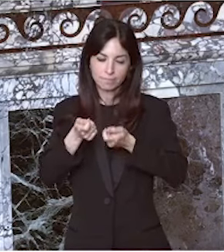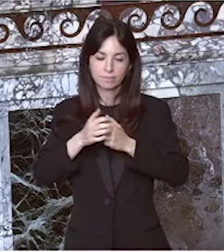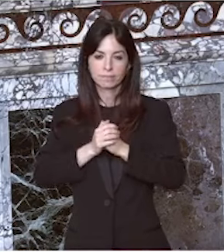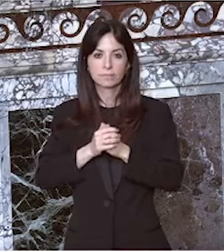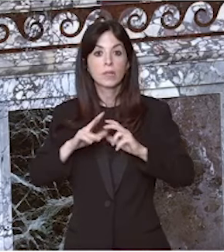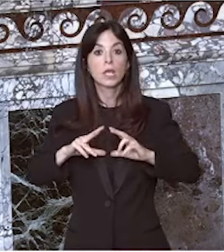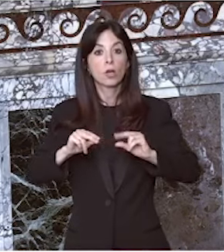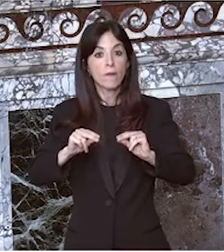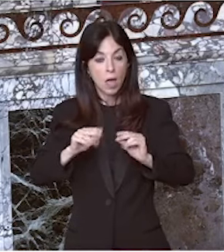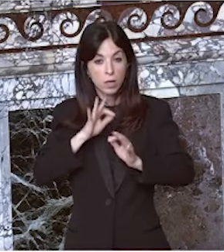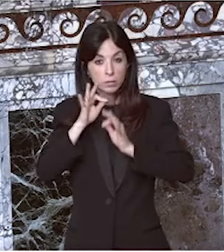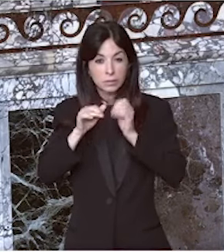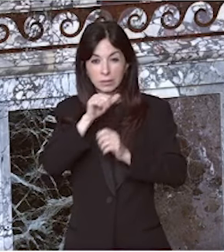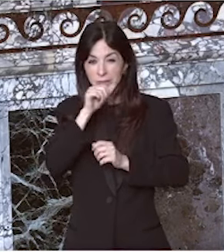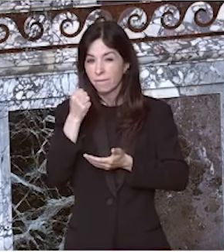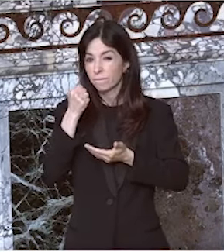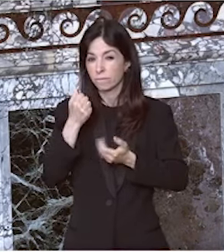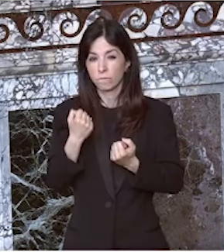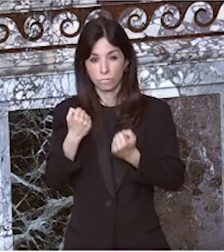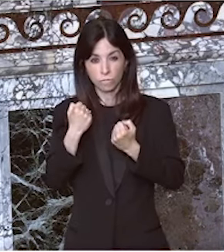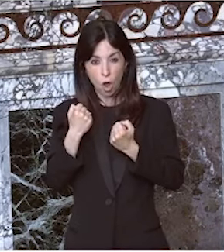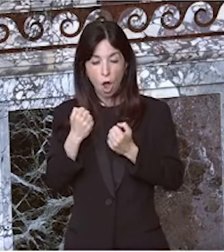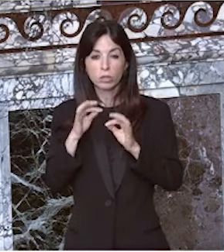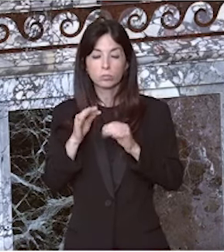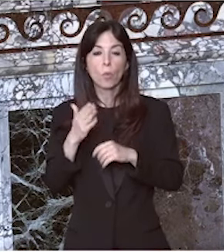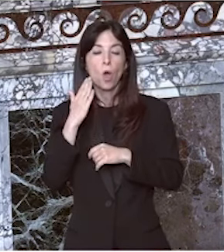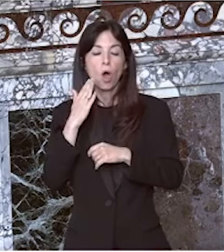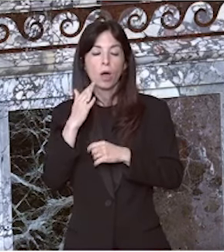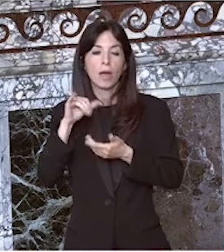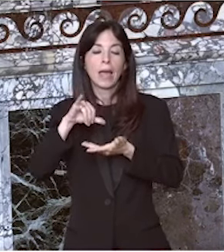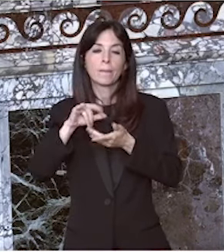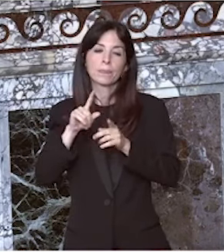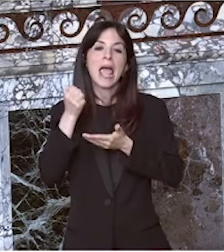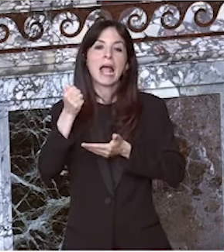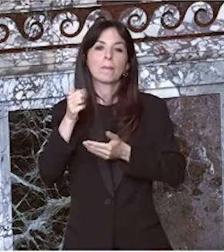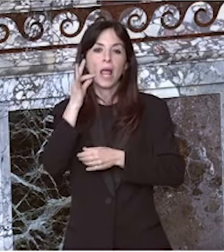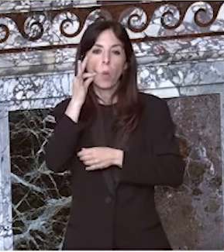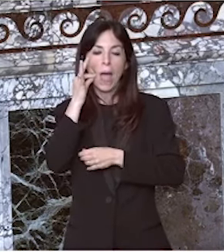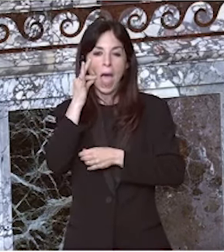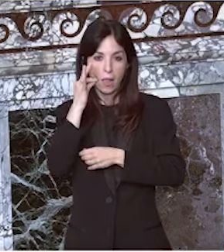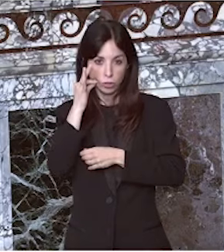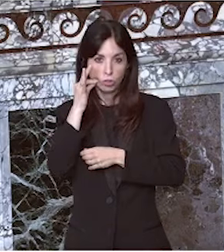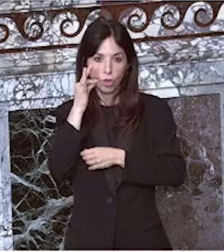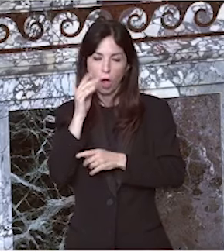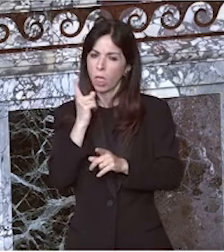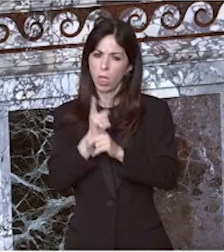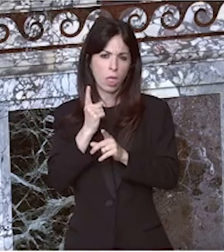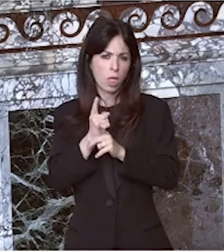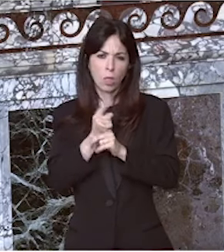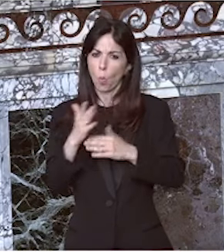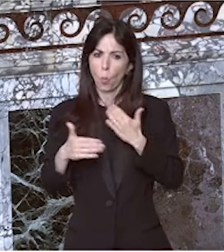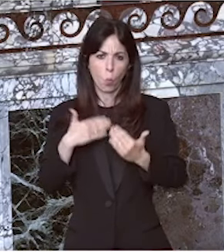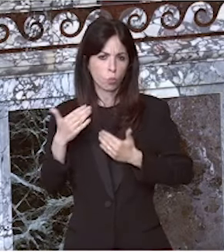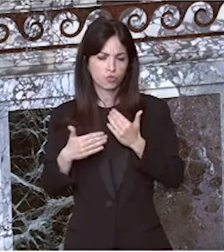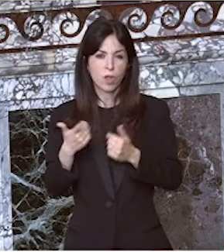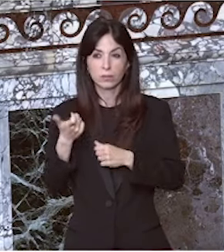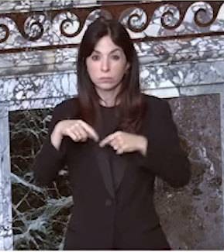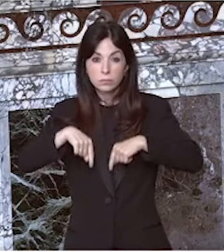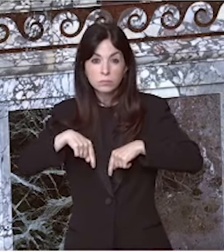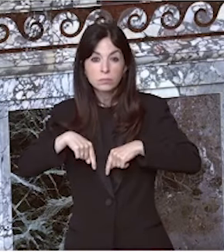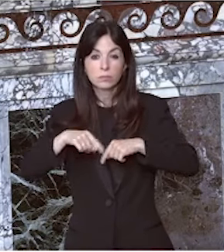Innovare richiede infine forti investimenti nel capitale umano. Si tratta di un'esigenza da noi pressante, data la minore